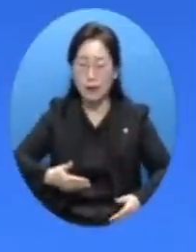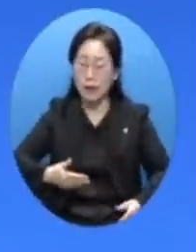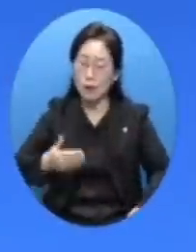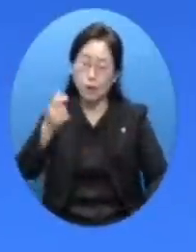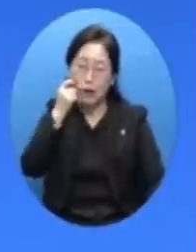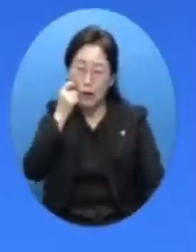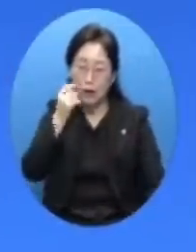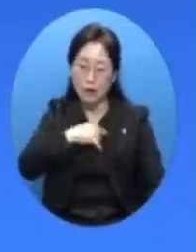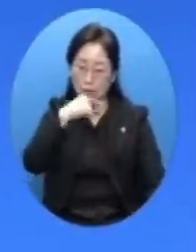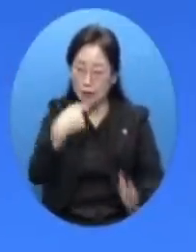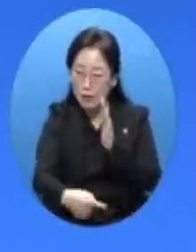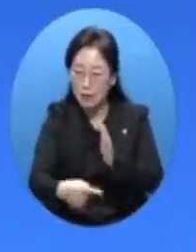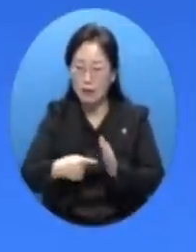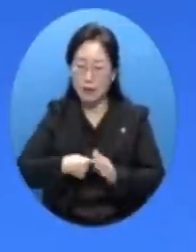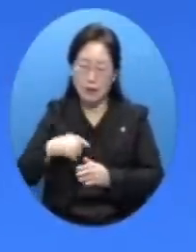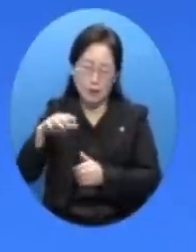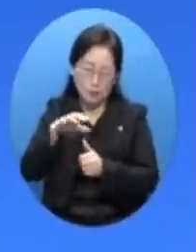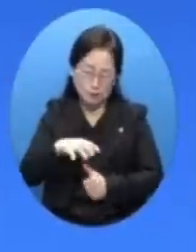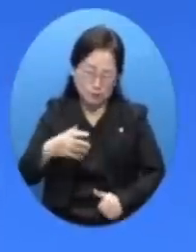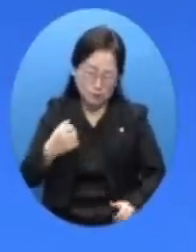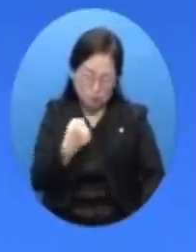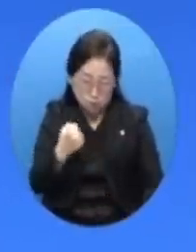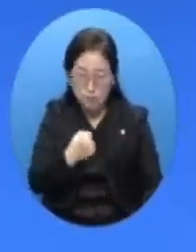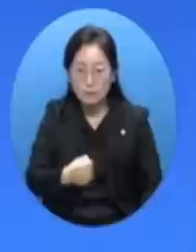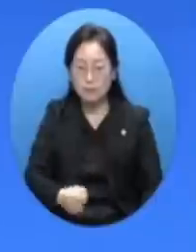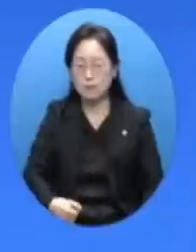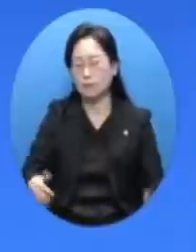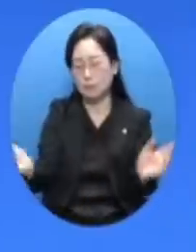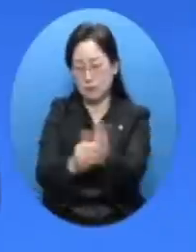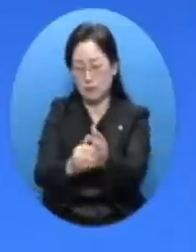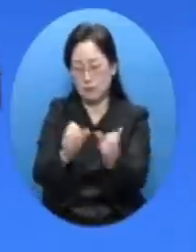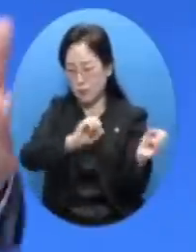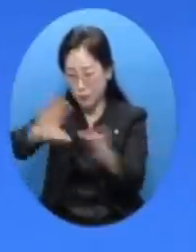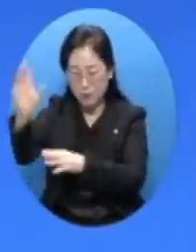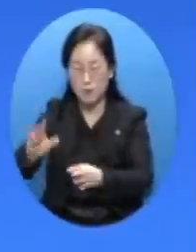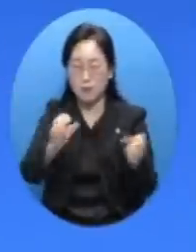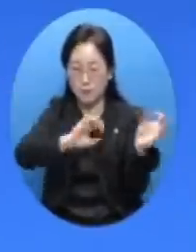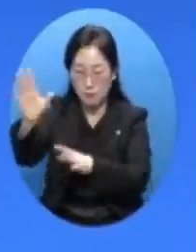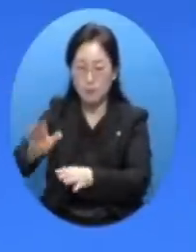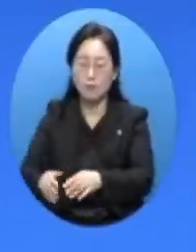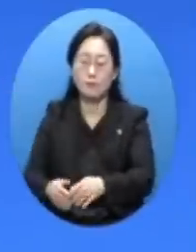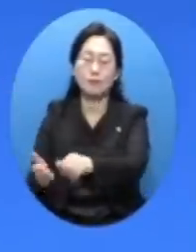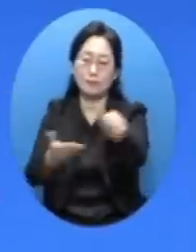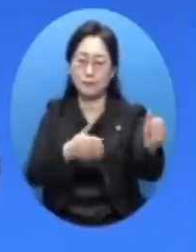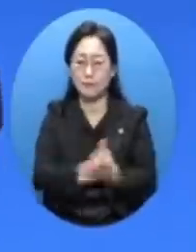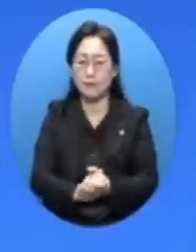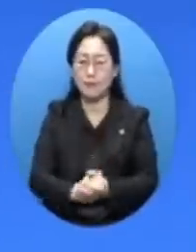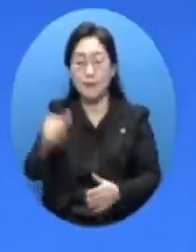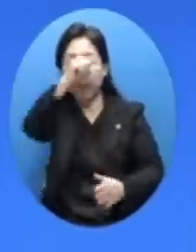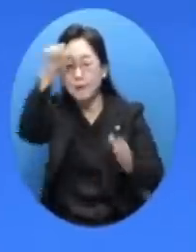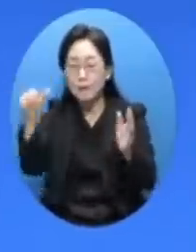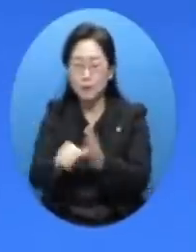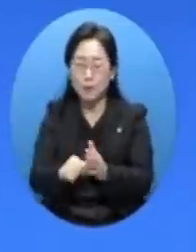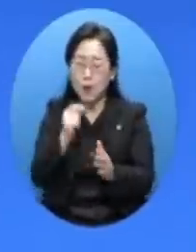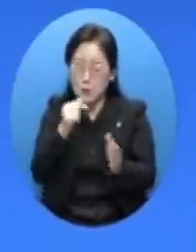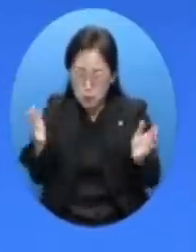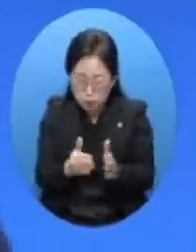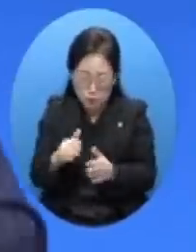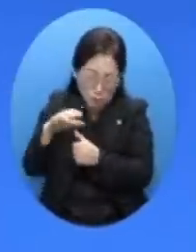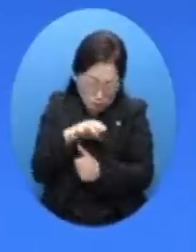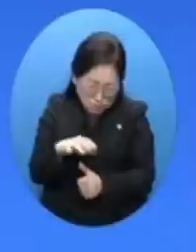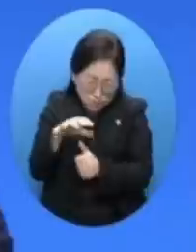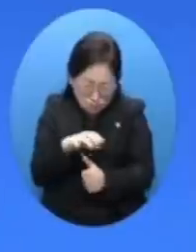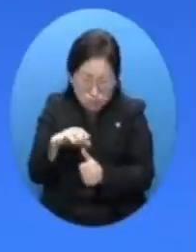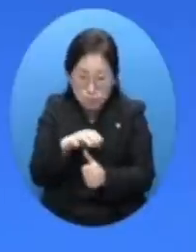피해의식에 갇혀 있습니다. 이 절망 공간에서 뛰쳐나오시기 바랍니다. 뛰쳐나오시기 바랍니다. 평생 동안 그 좁은 공간에